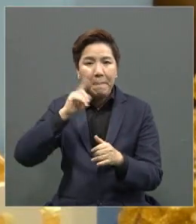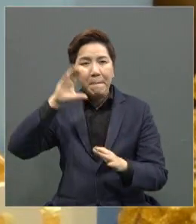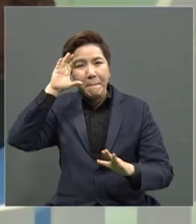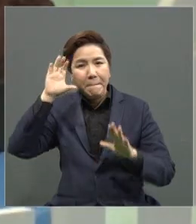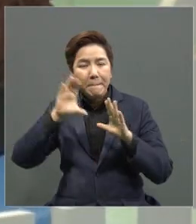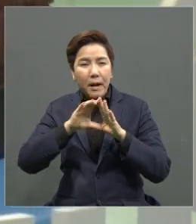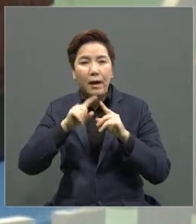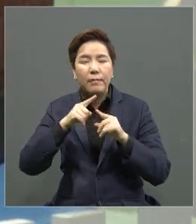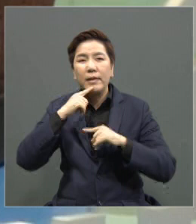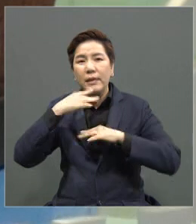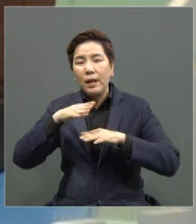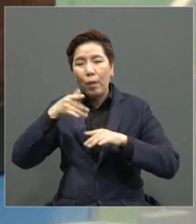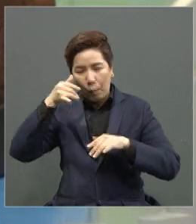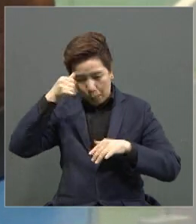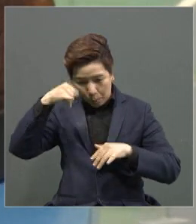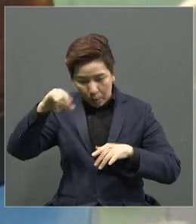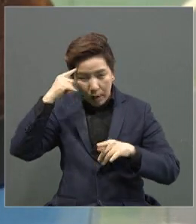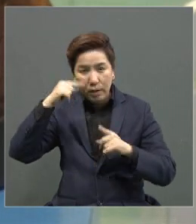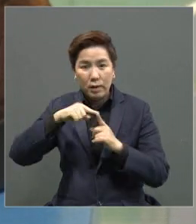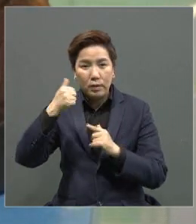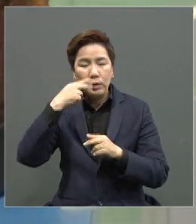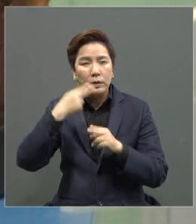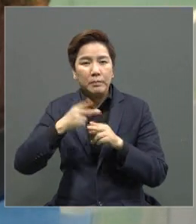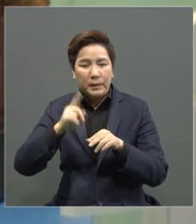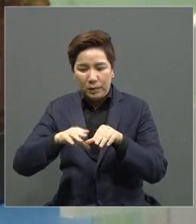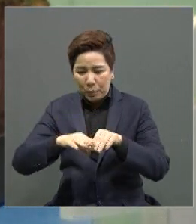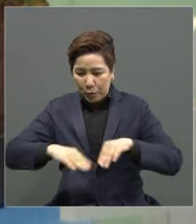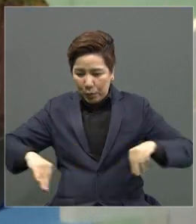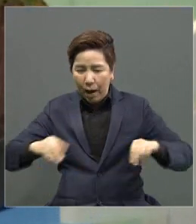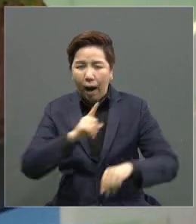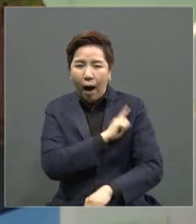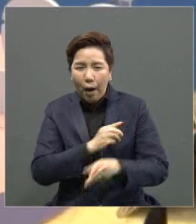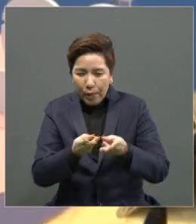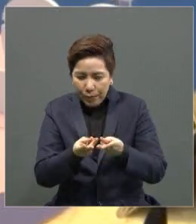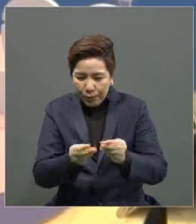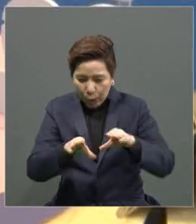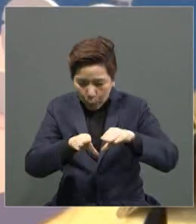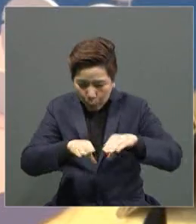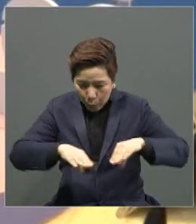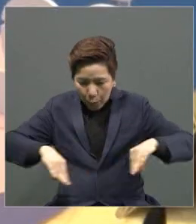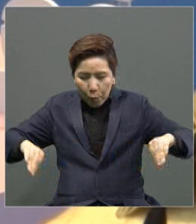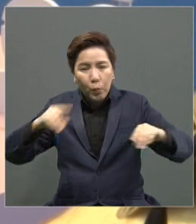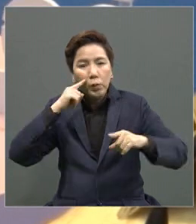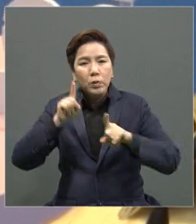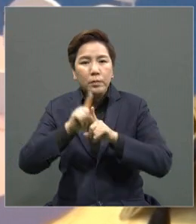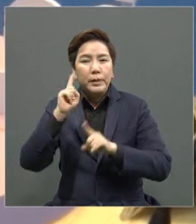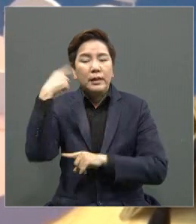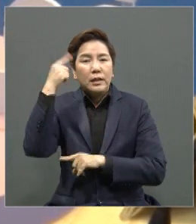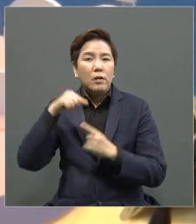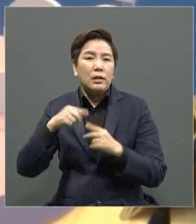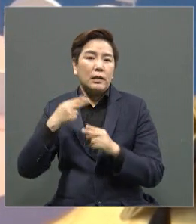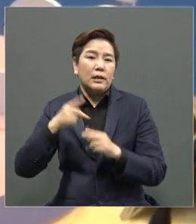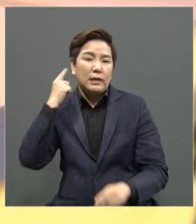มสูงของอ่าวเขาควายเกาะกำตกที่มีหาดทรายที่ขาวเนียนเป็นรูปโค้งเหมือนเขาควายซึ่งเป็นแหล่งท่องเที่